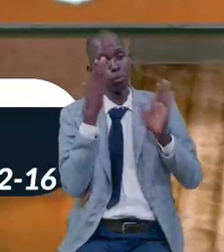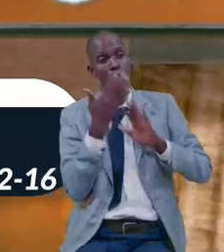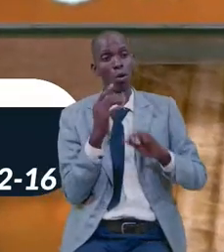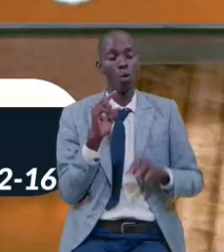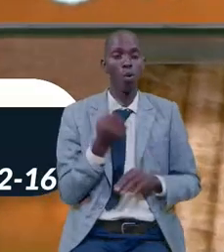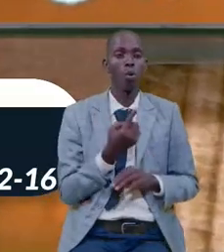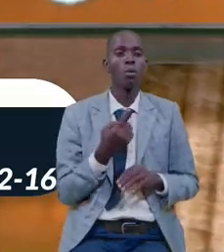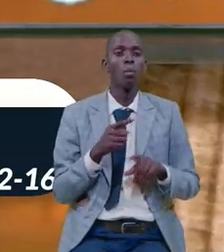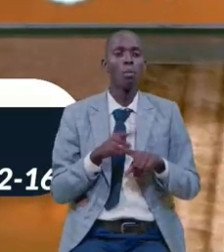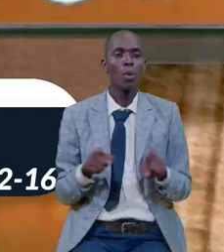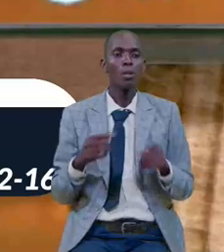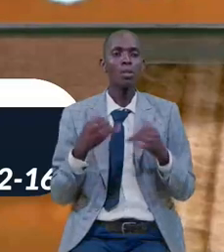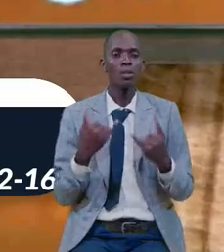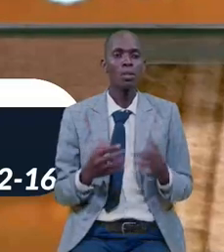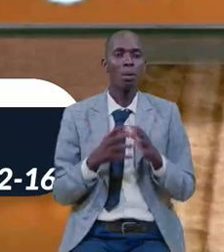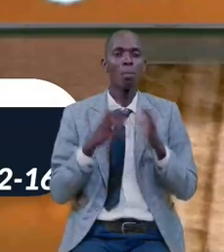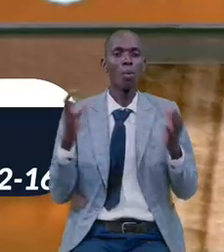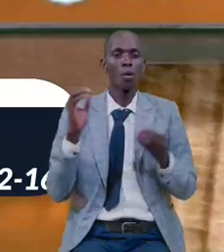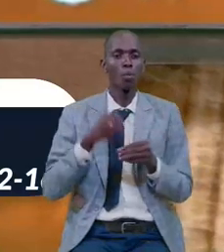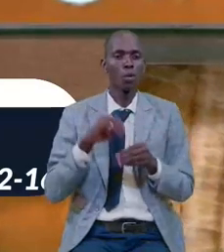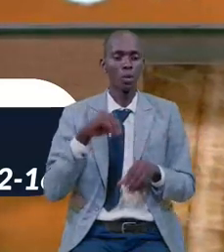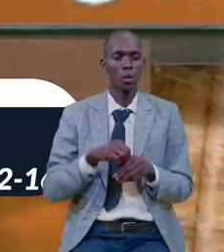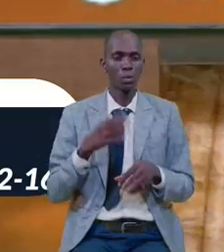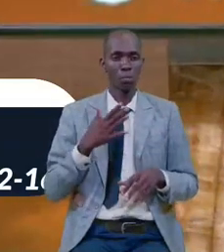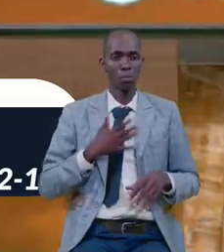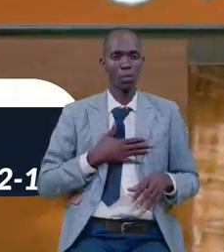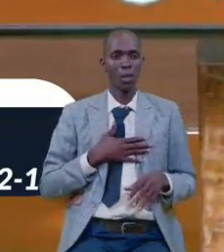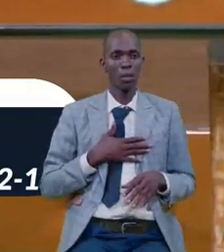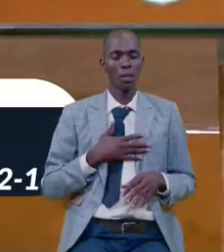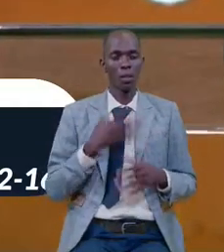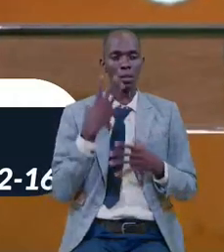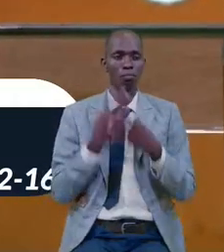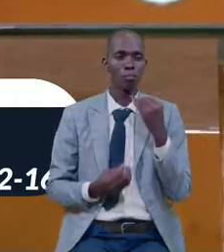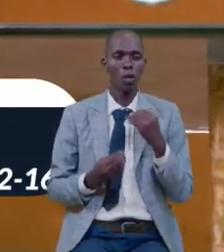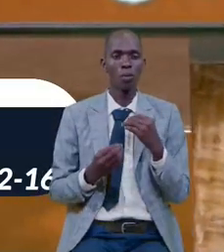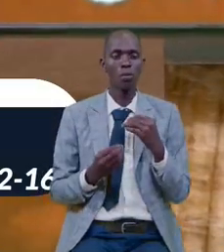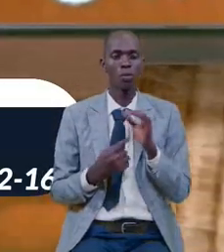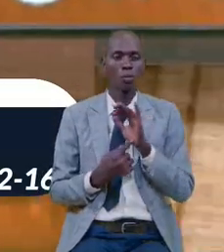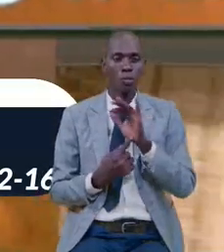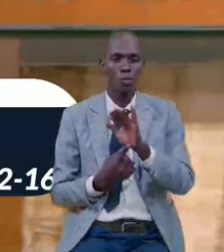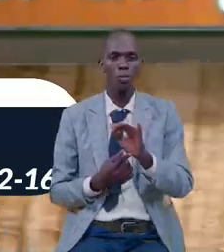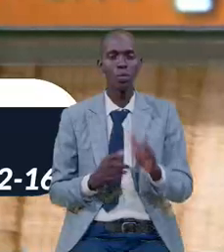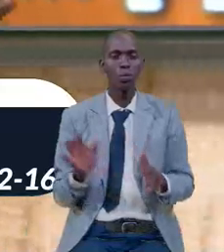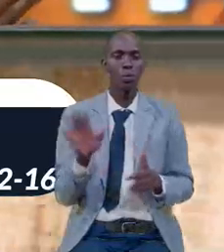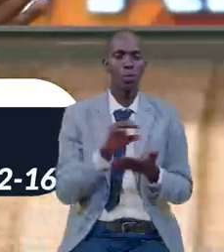Travaillez à votre salut avec crainte et tremblement.